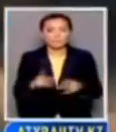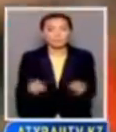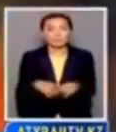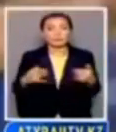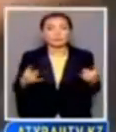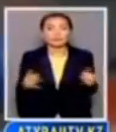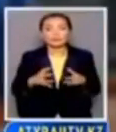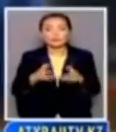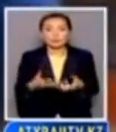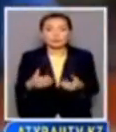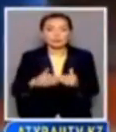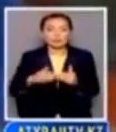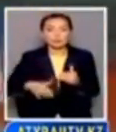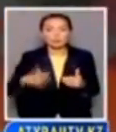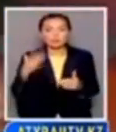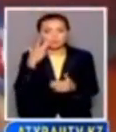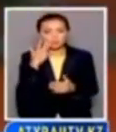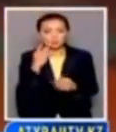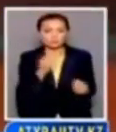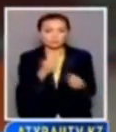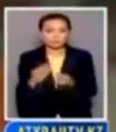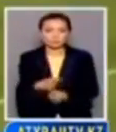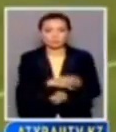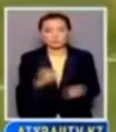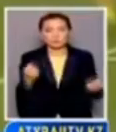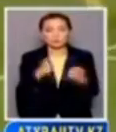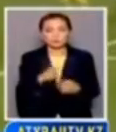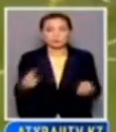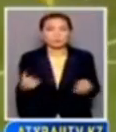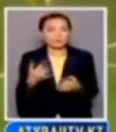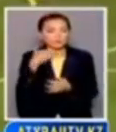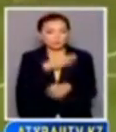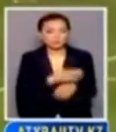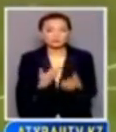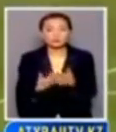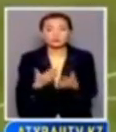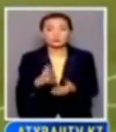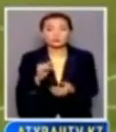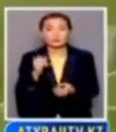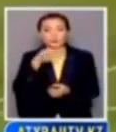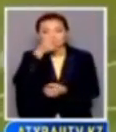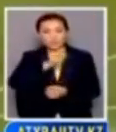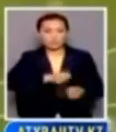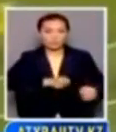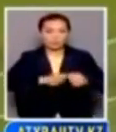де бүгінде әлемдік аренада көк байрақты асқақтатып жүрген спорт түрлері жоқ емес. Мәселен, кәсіпқой бокс,